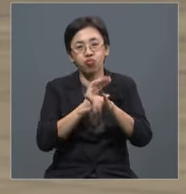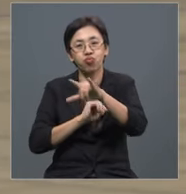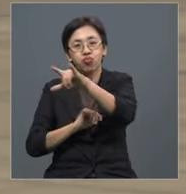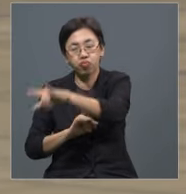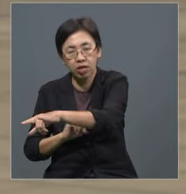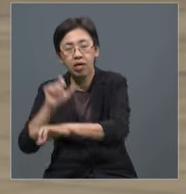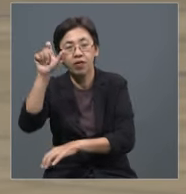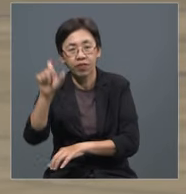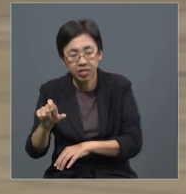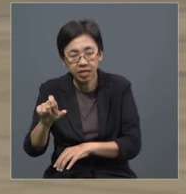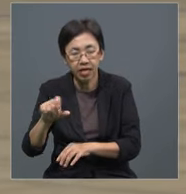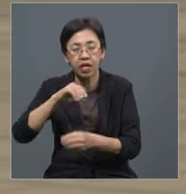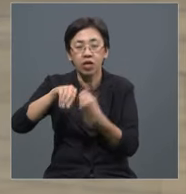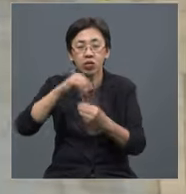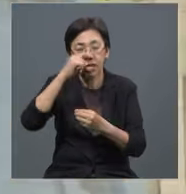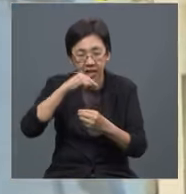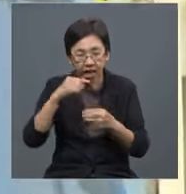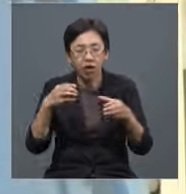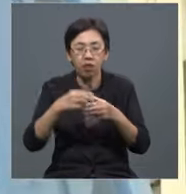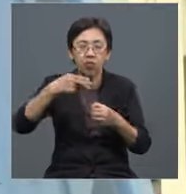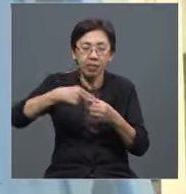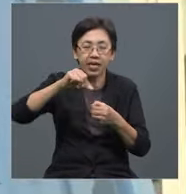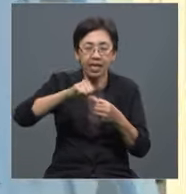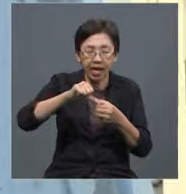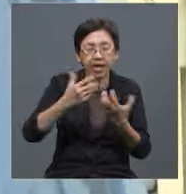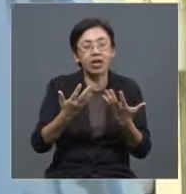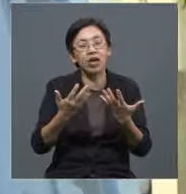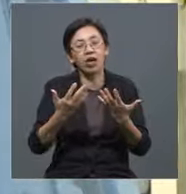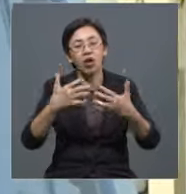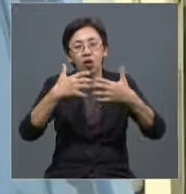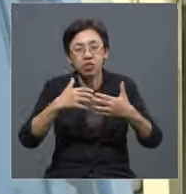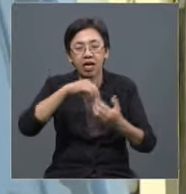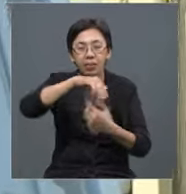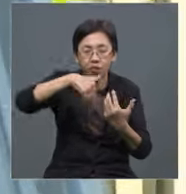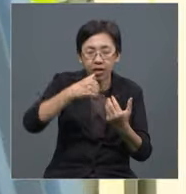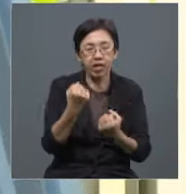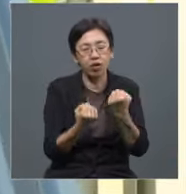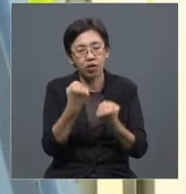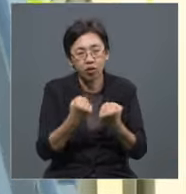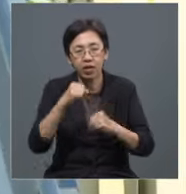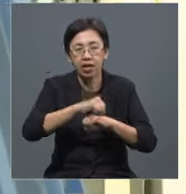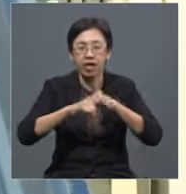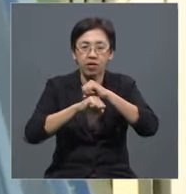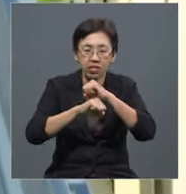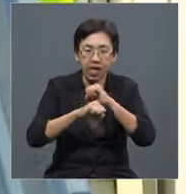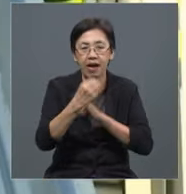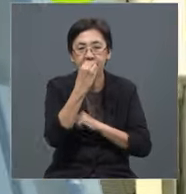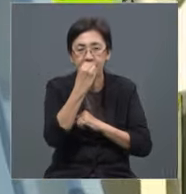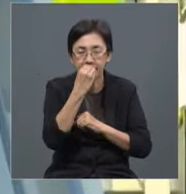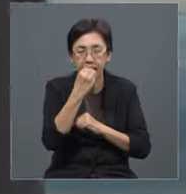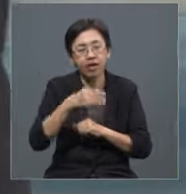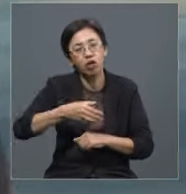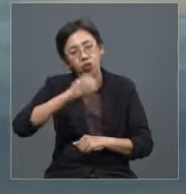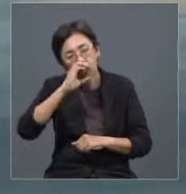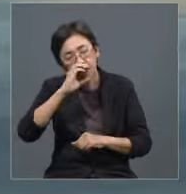งเศสนำนักธุรกิจไทยกลุ่มพลังงานอุตสาหกรรมหมุนเวียนยานยนต์การก่อสร้างอาหารและเครื่องดื่มเ